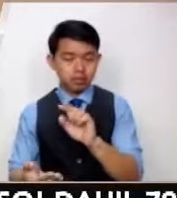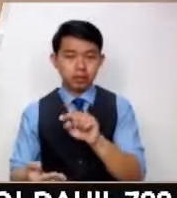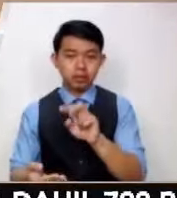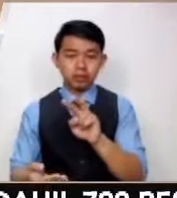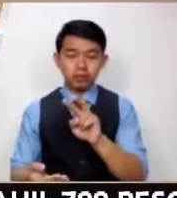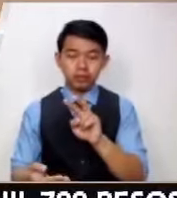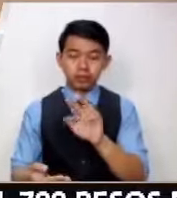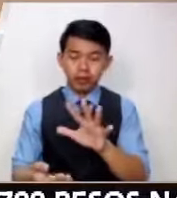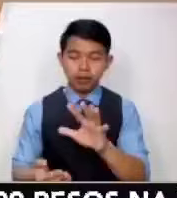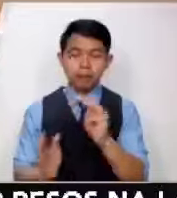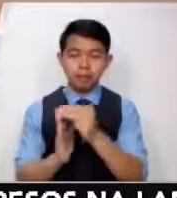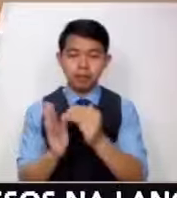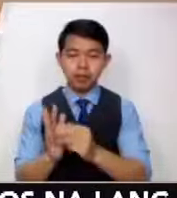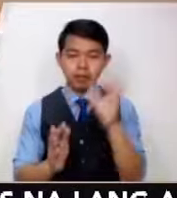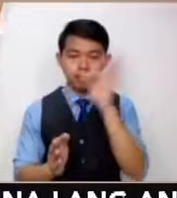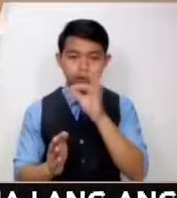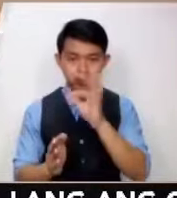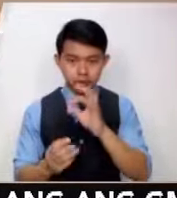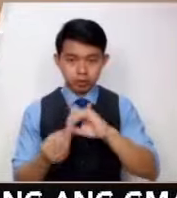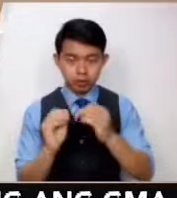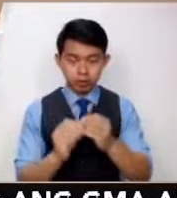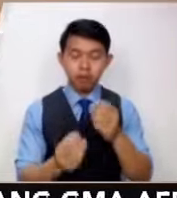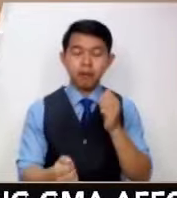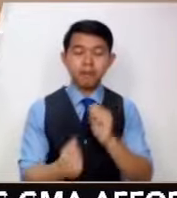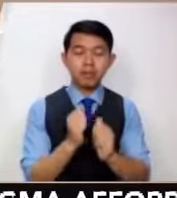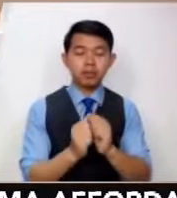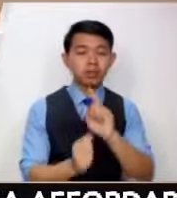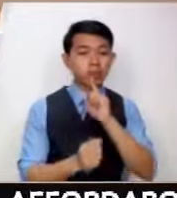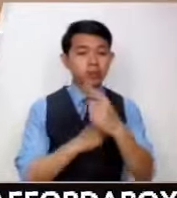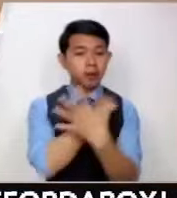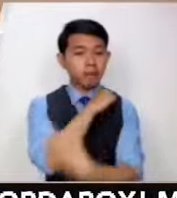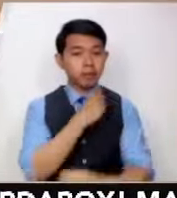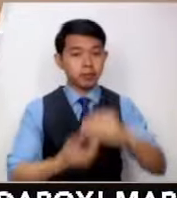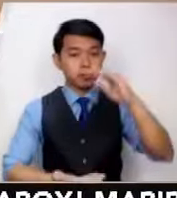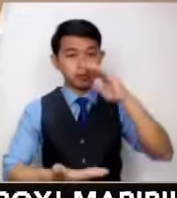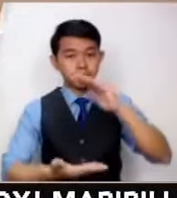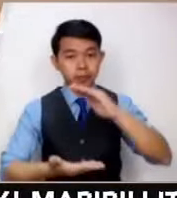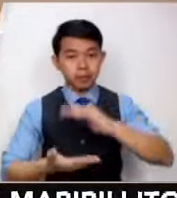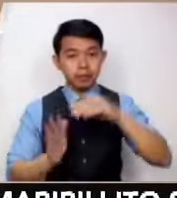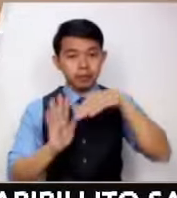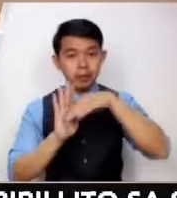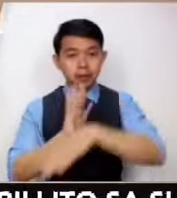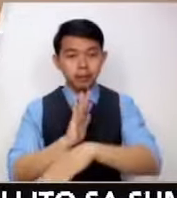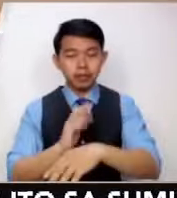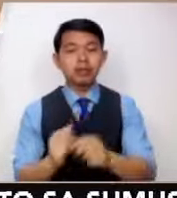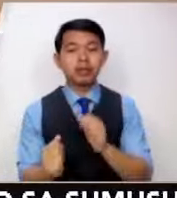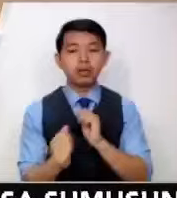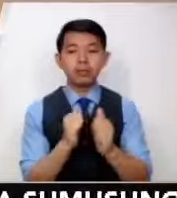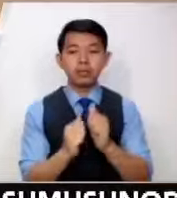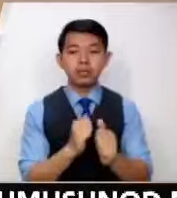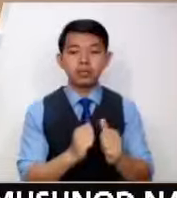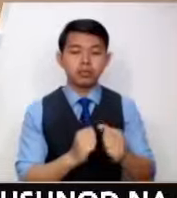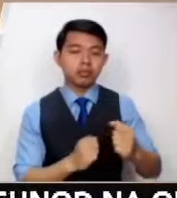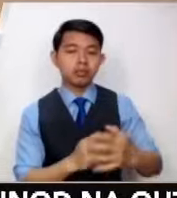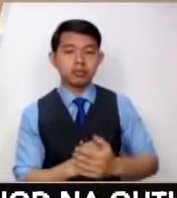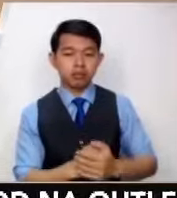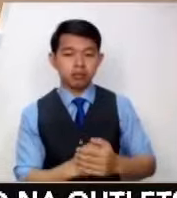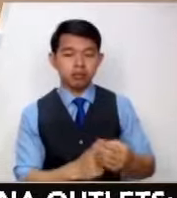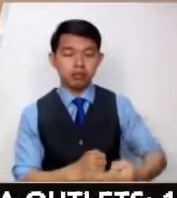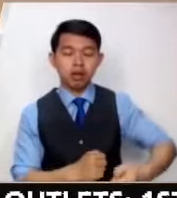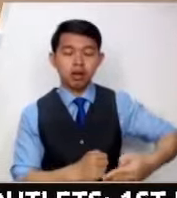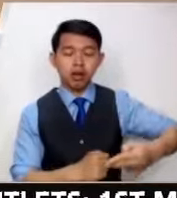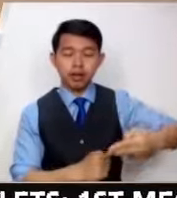the number. May pagbawas talaga. So anong ibig sabihin nun? Ibig sabihin, while tumaas yung ating threshold dahil sa food